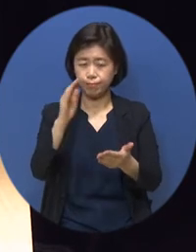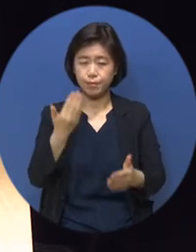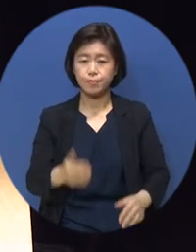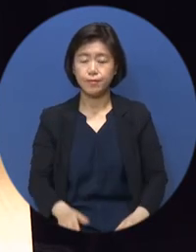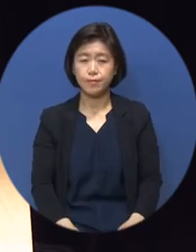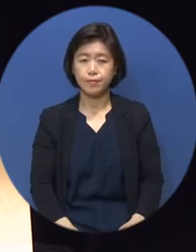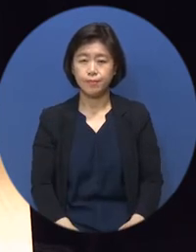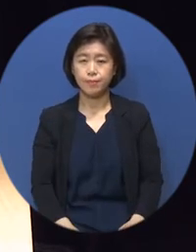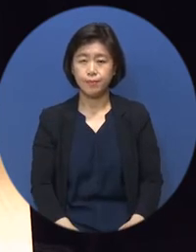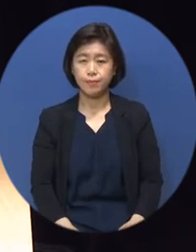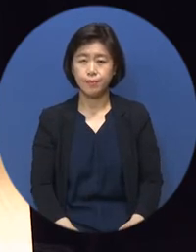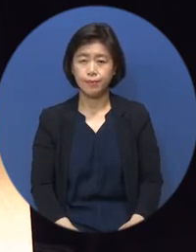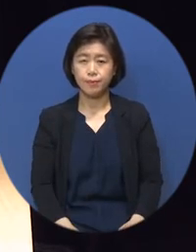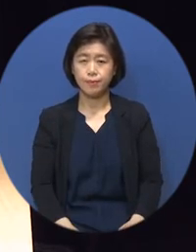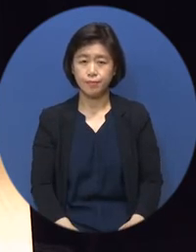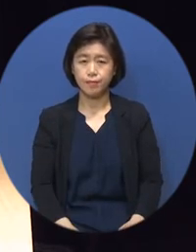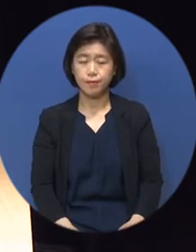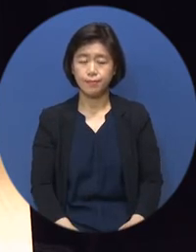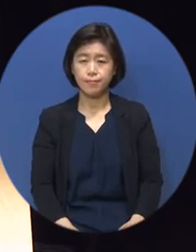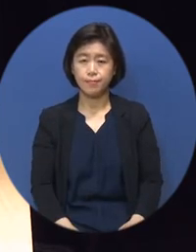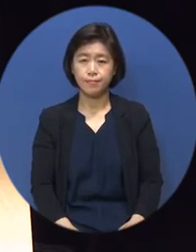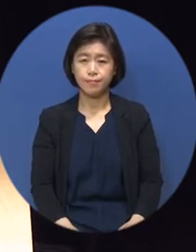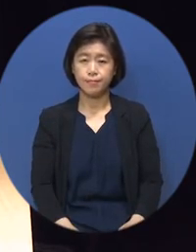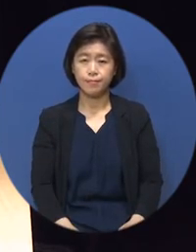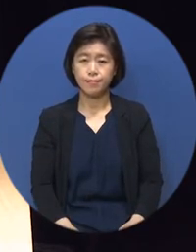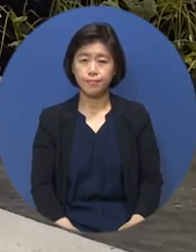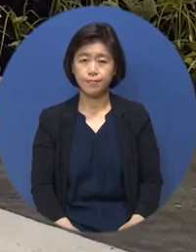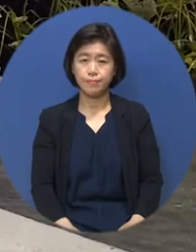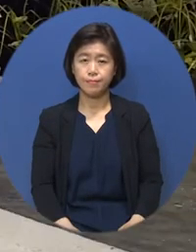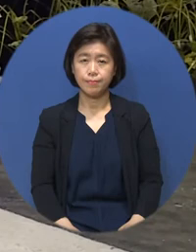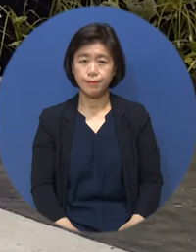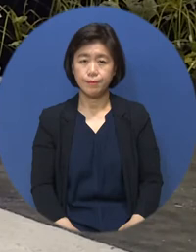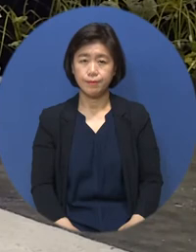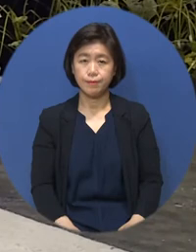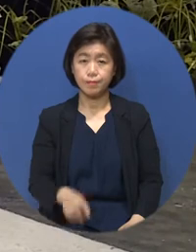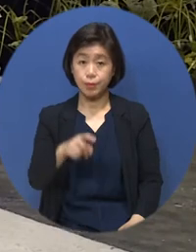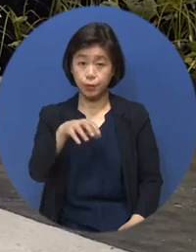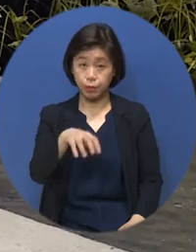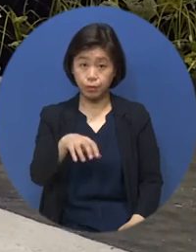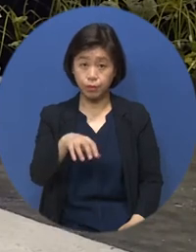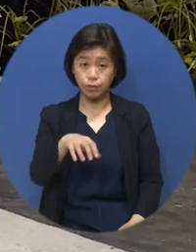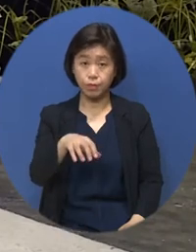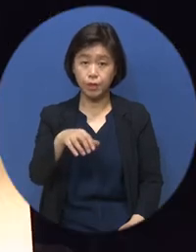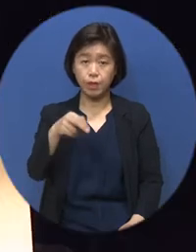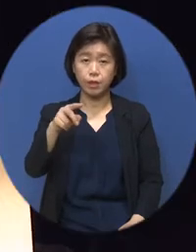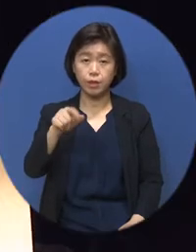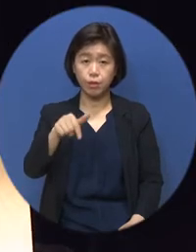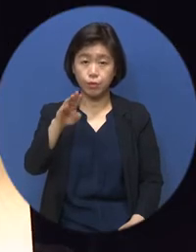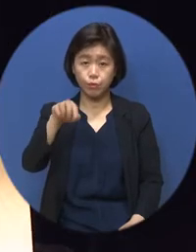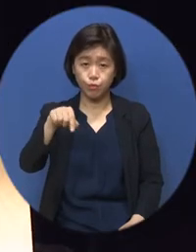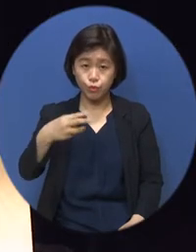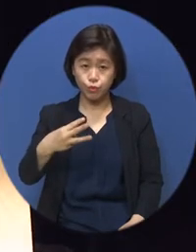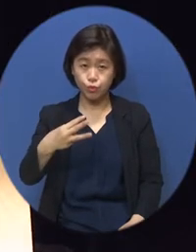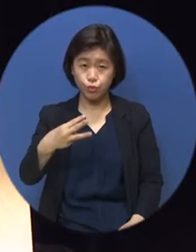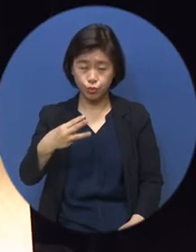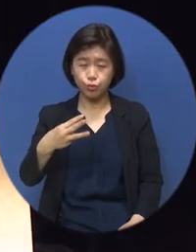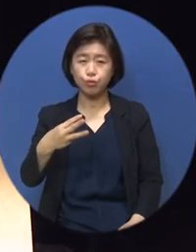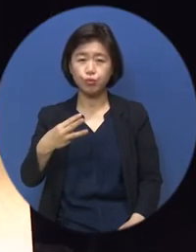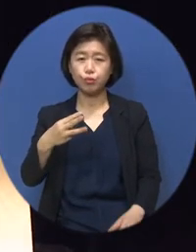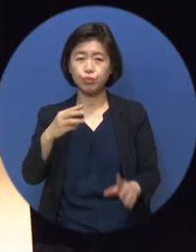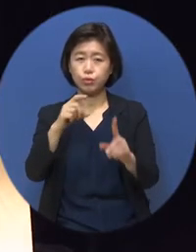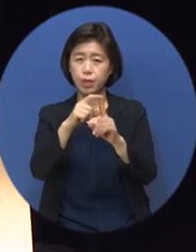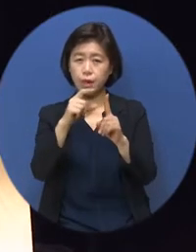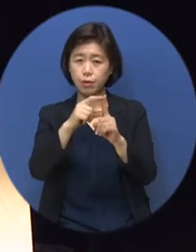석불 한 분으로 돌아가고 있습니다. 여기 석불 한 분에서 분은 신이 아닌